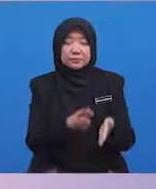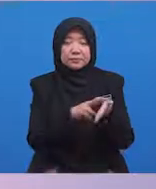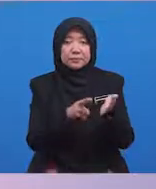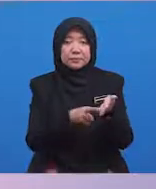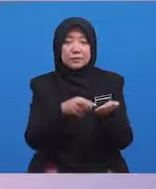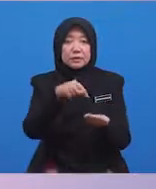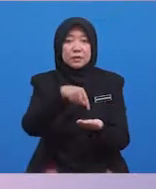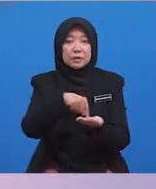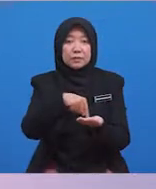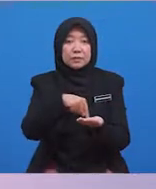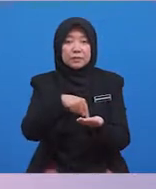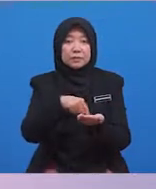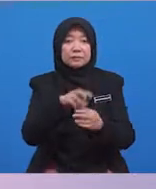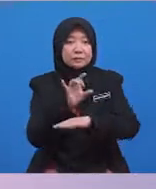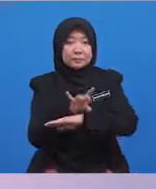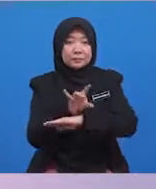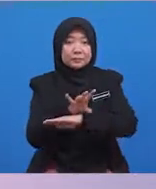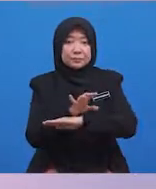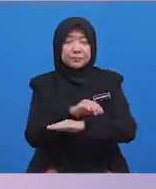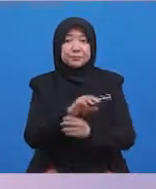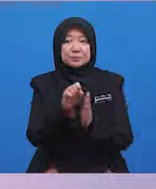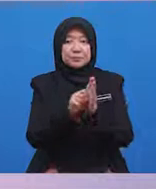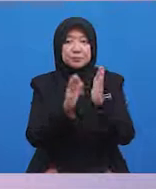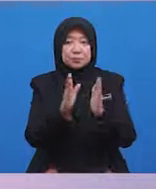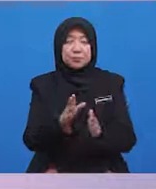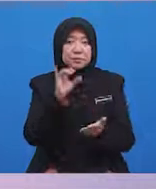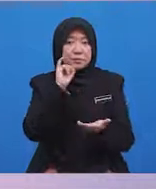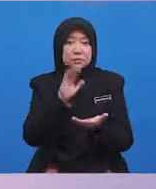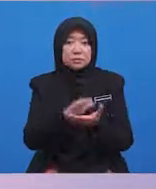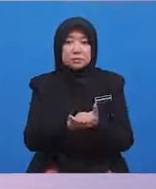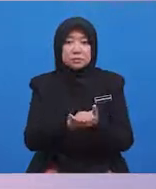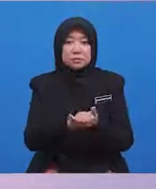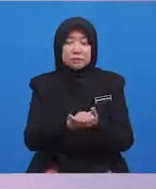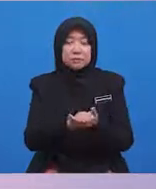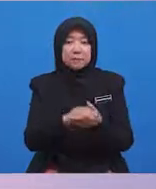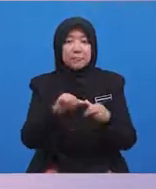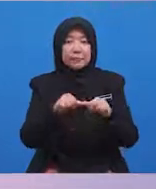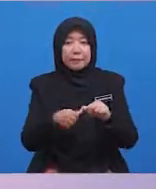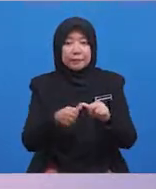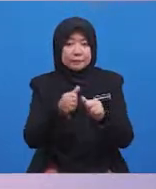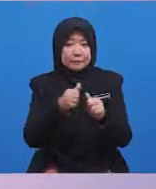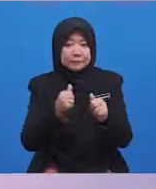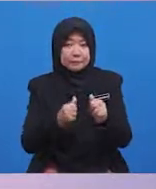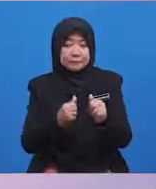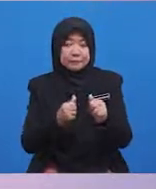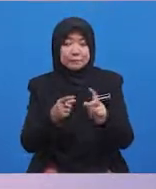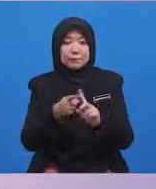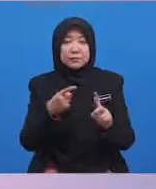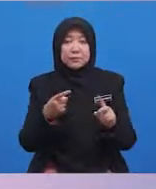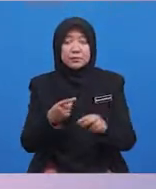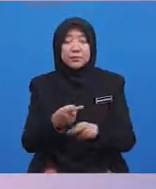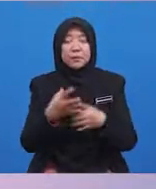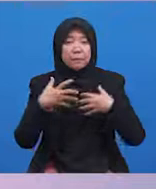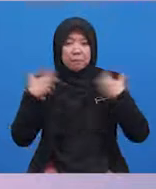ini memperlihatkan nasihat kepada seorang isteri agar mengelakkan diri daripada memarahi